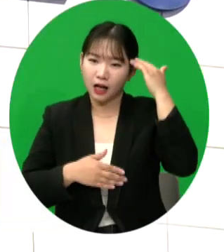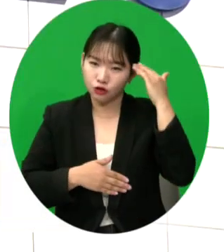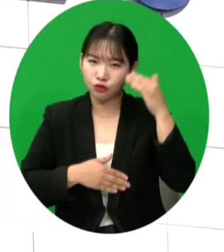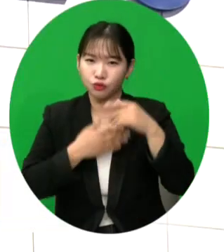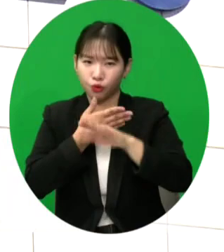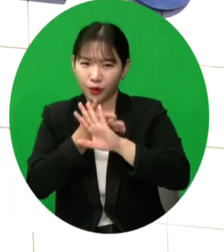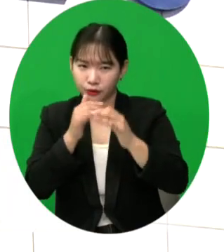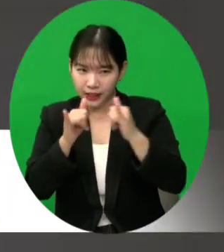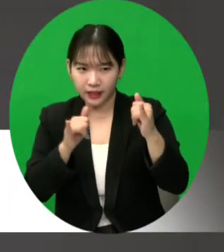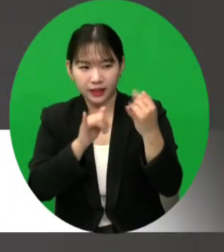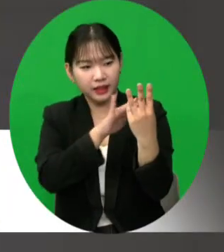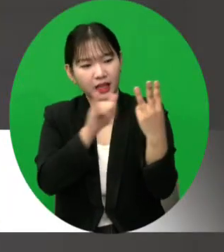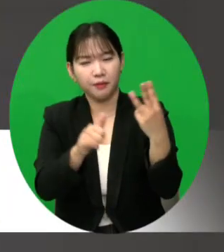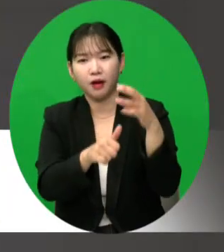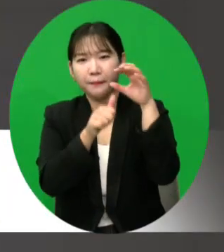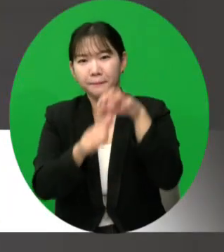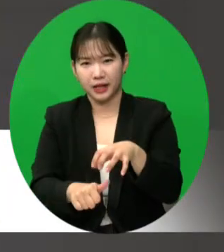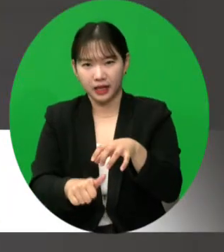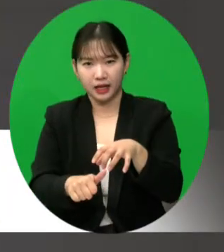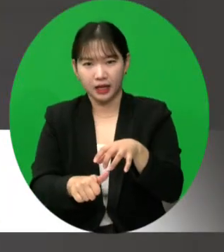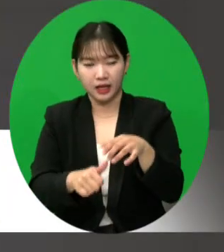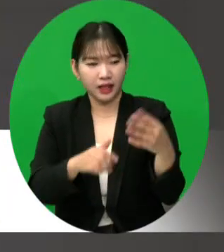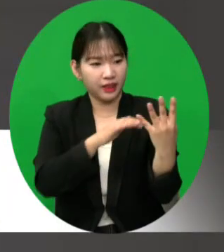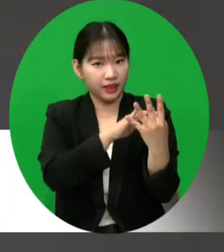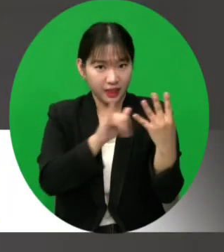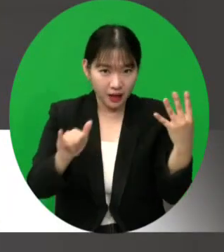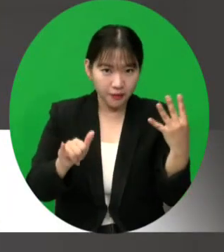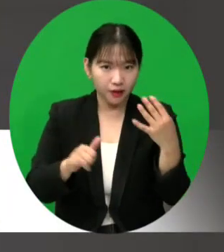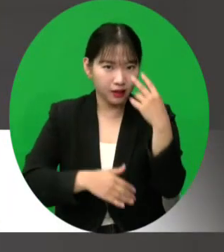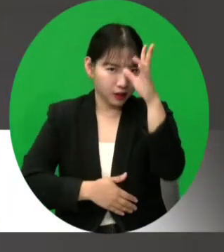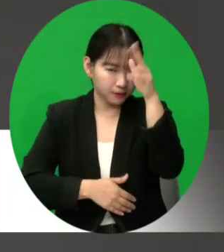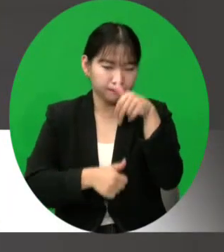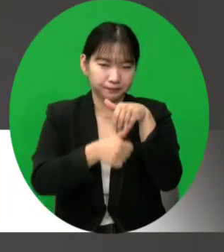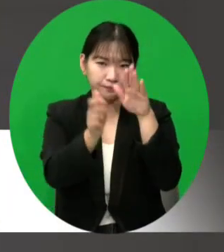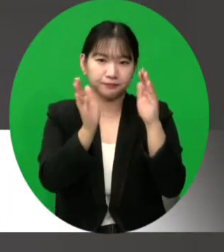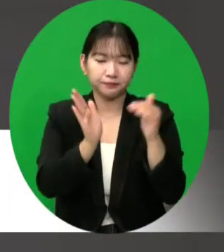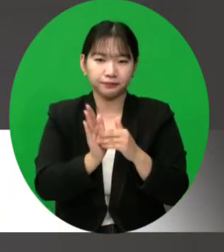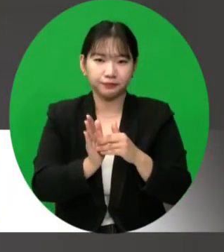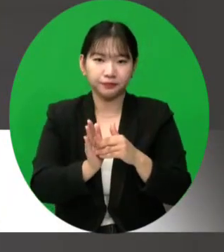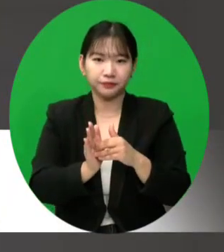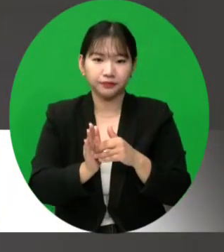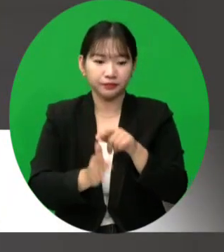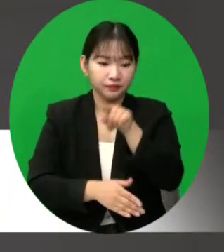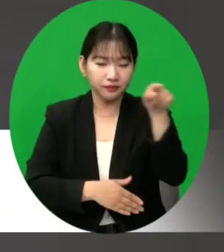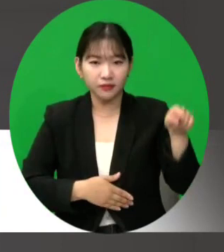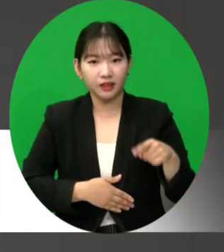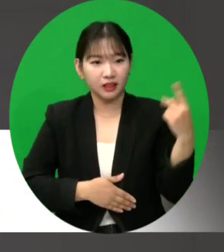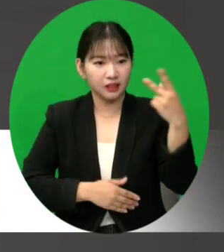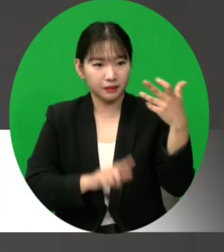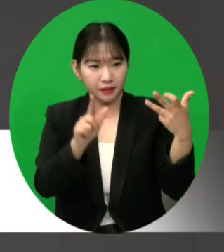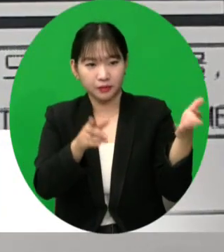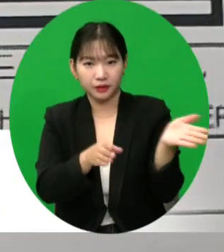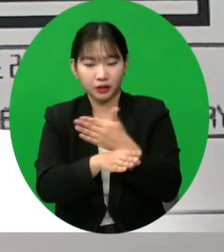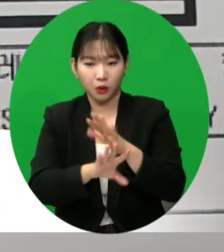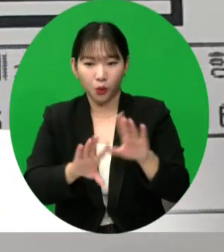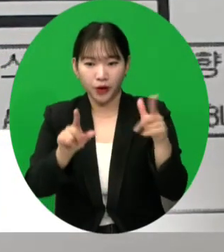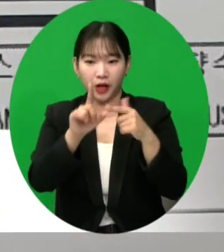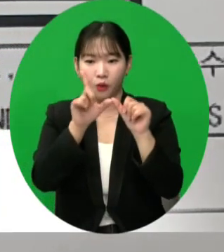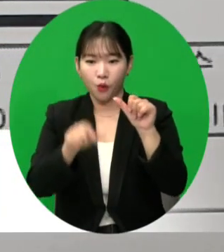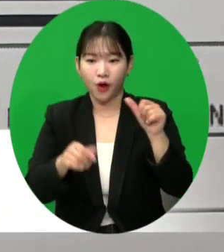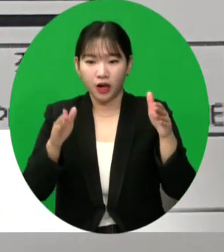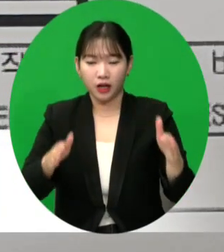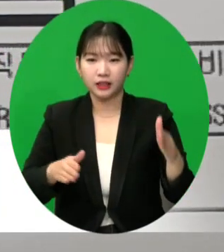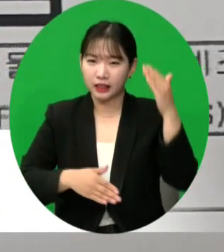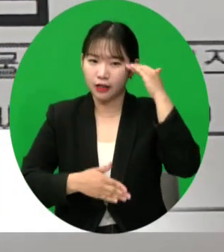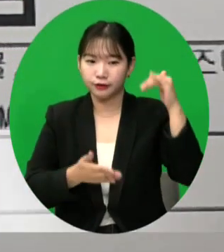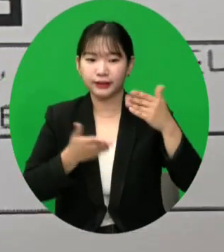외국인 3명을 구속하는 등 일당 4명을 검찰에 송치했습니다. 이들은 2018년부터 올해 5월까지